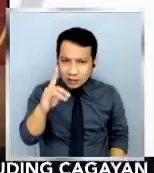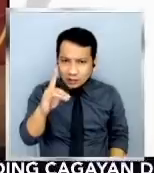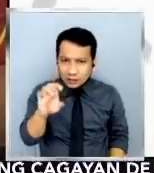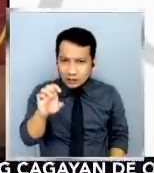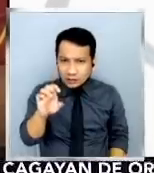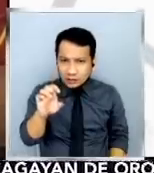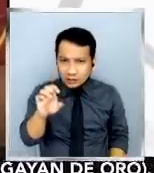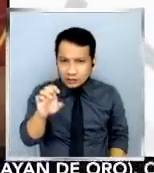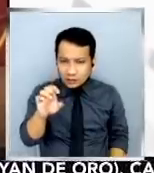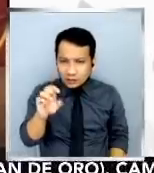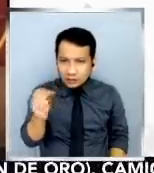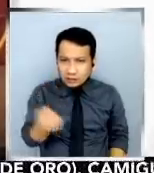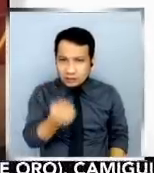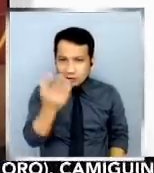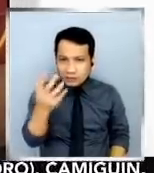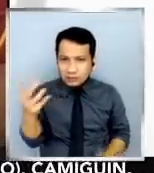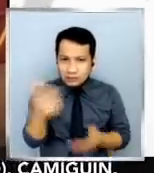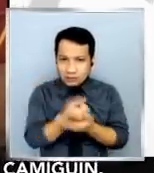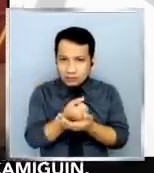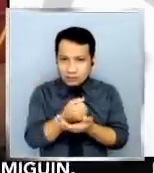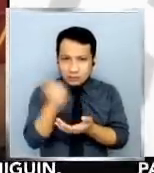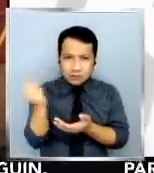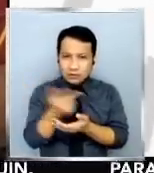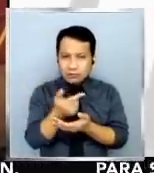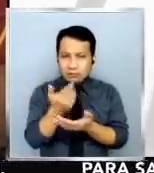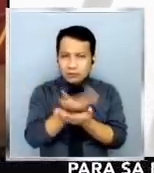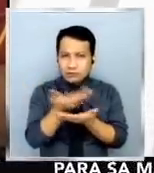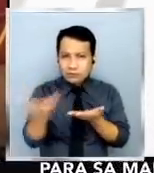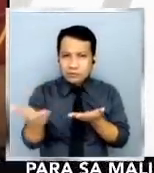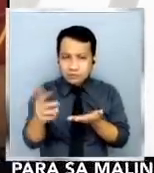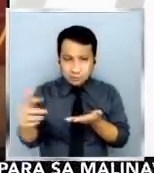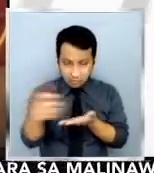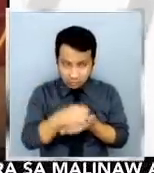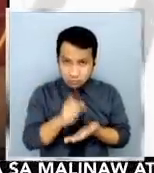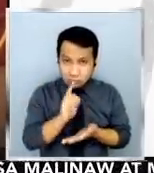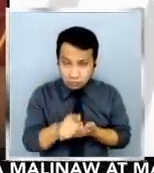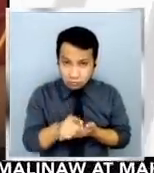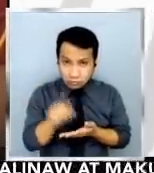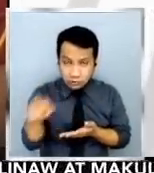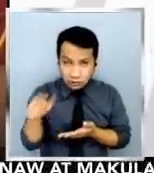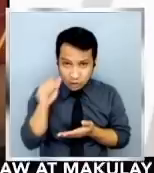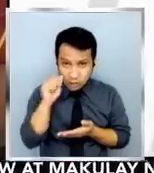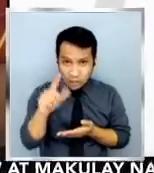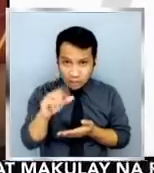Magkano lahat ng ibibenta mo dyan, Bets? Alden, ikaw ba yan?